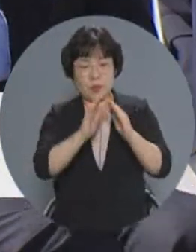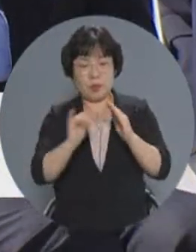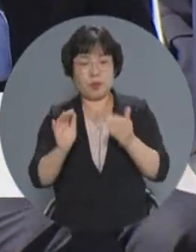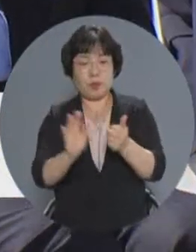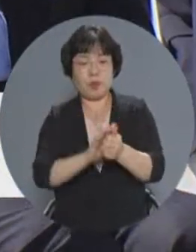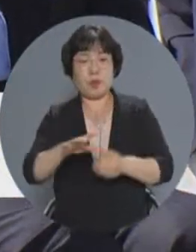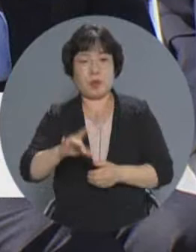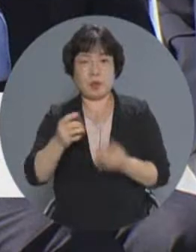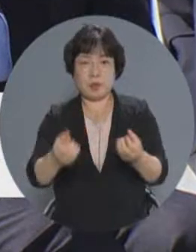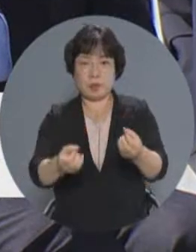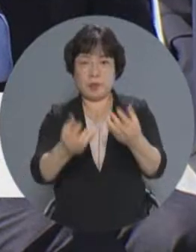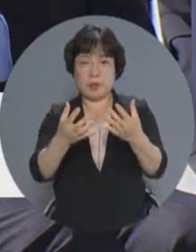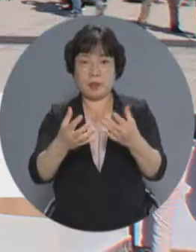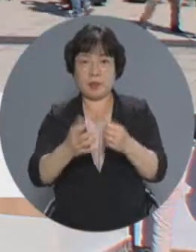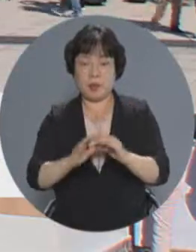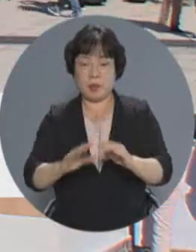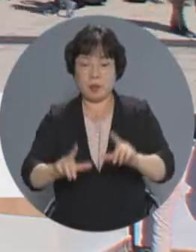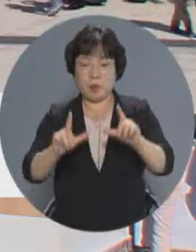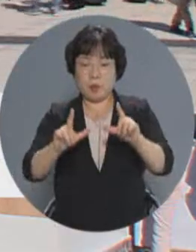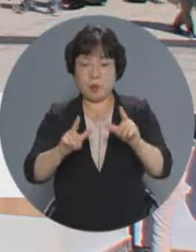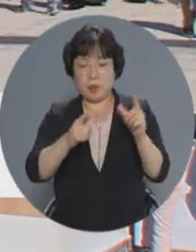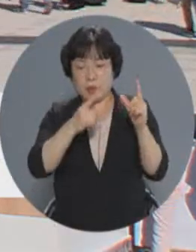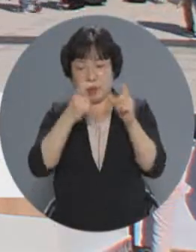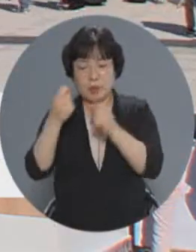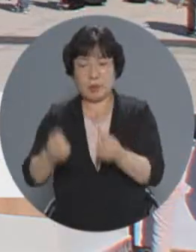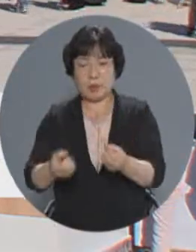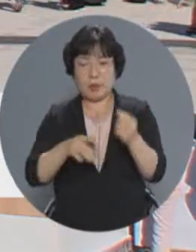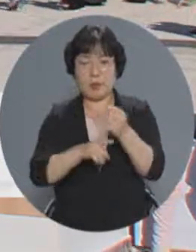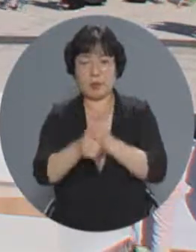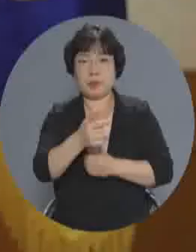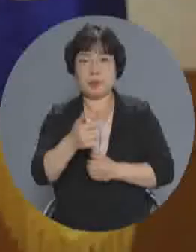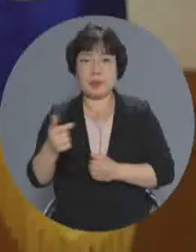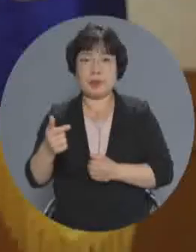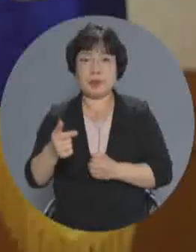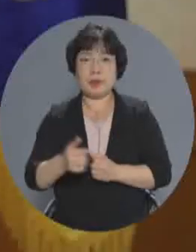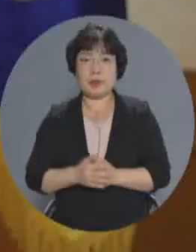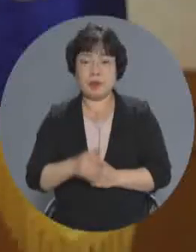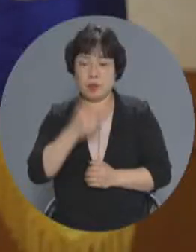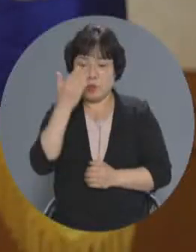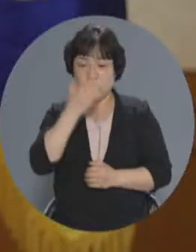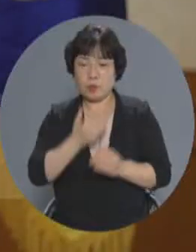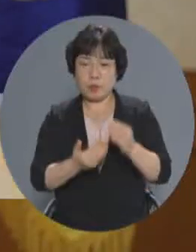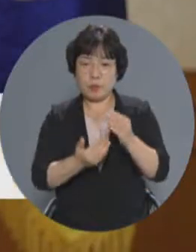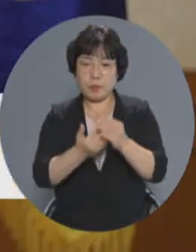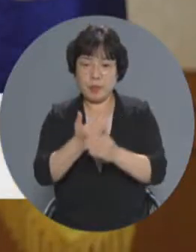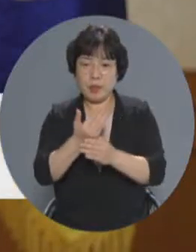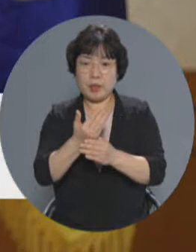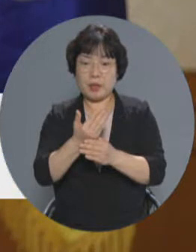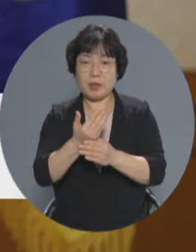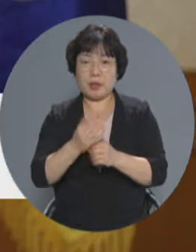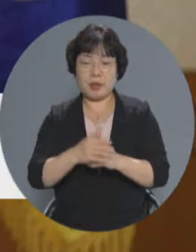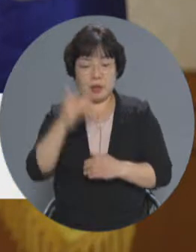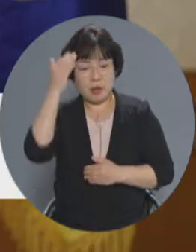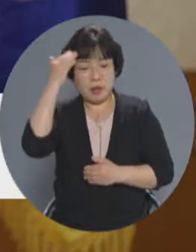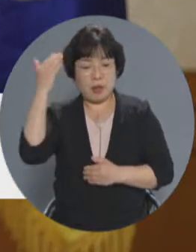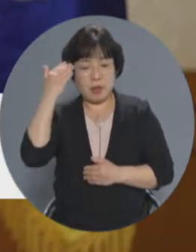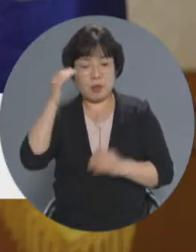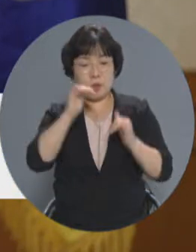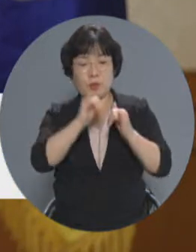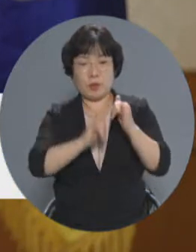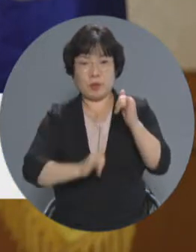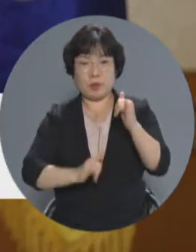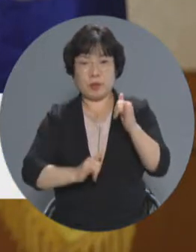첫 행사라는 점에서 올해 추념식은 의미를 더했습니다. 여순 사건은 대한민국